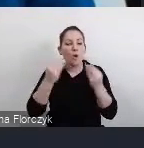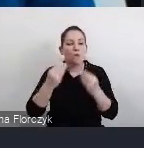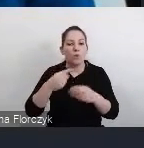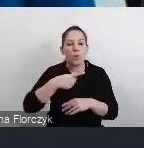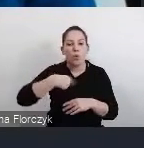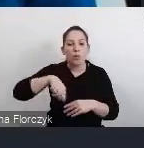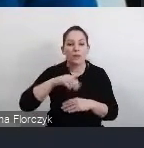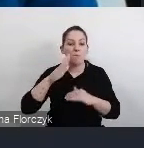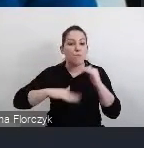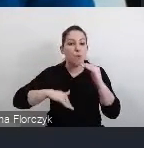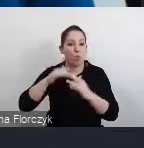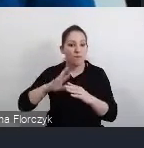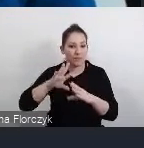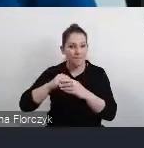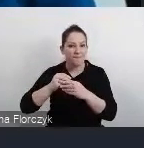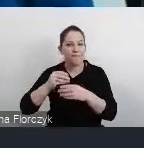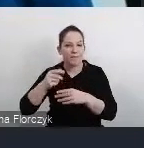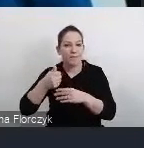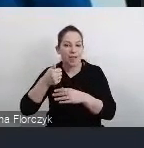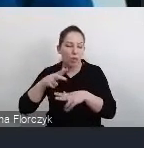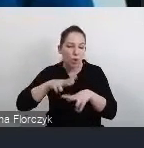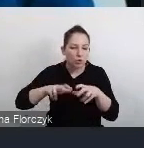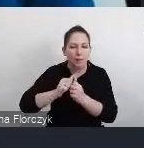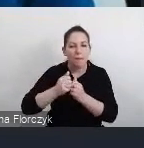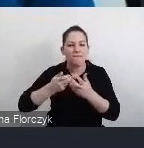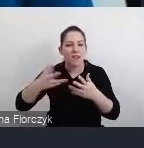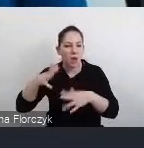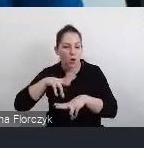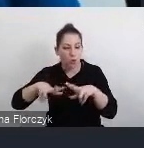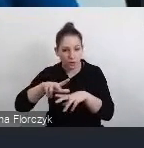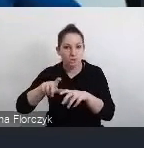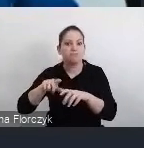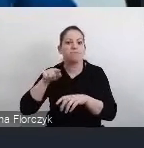zakresie budownictwa wielorodzinnego czy jednorodzinnego jest